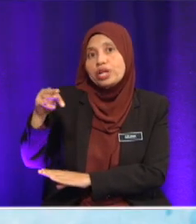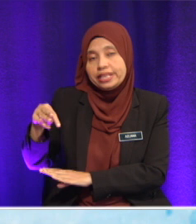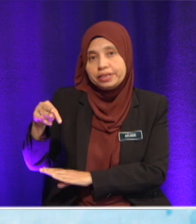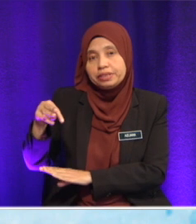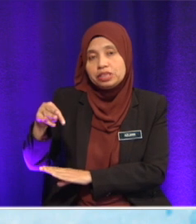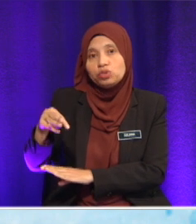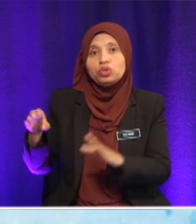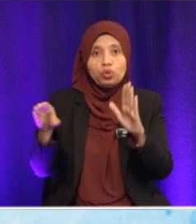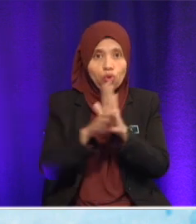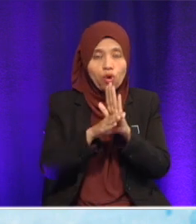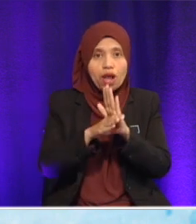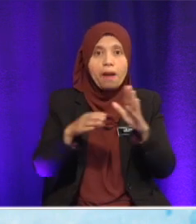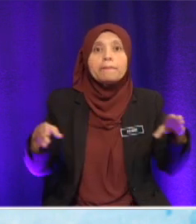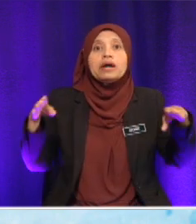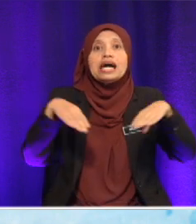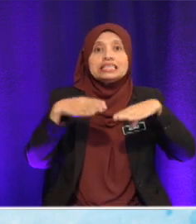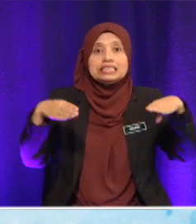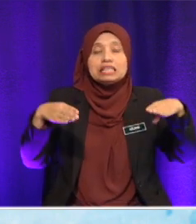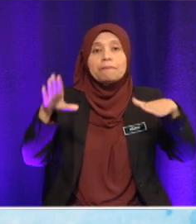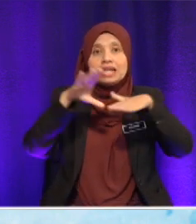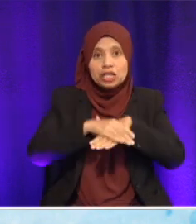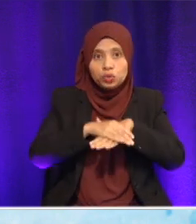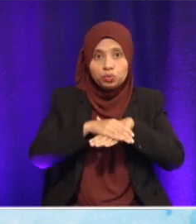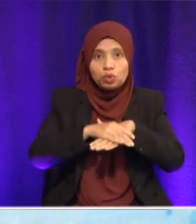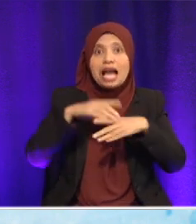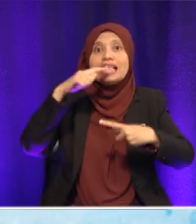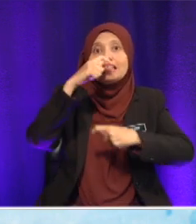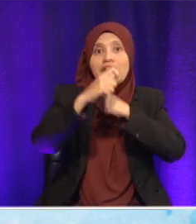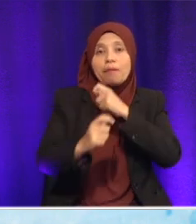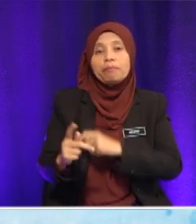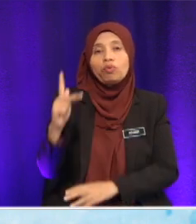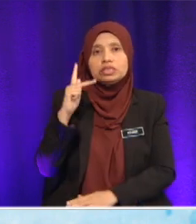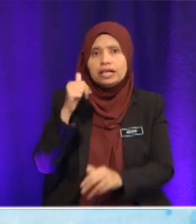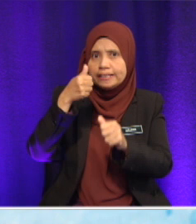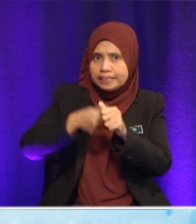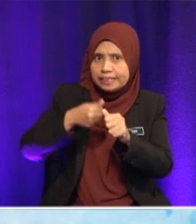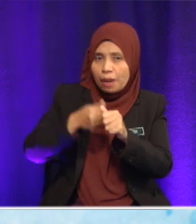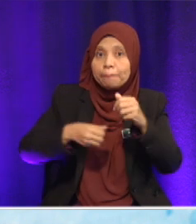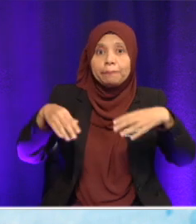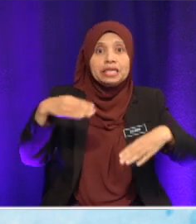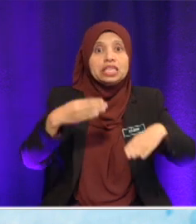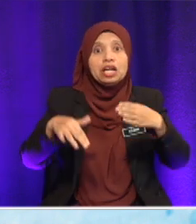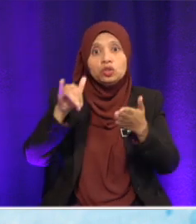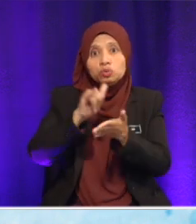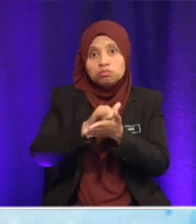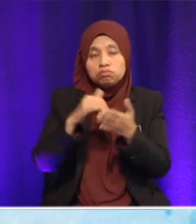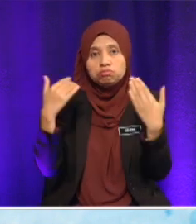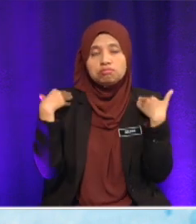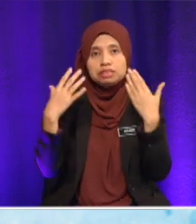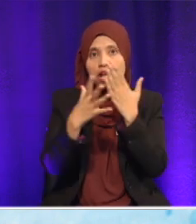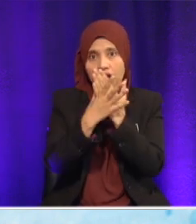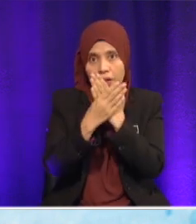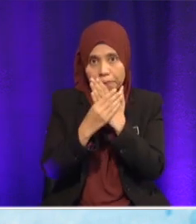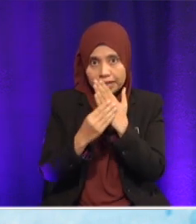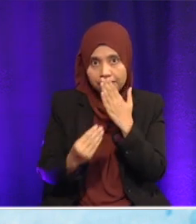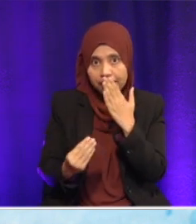pelajaran bahasa Melayu Coba kita lihat kita lihat pada tahap penguasaan bagi setiap bidang tersebut kalau kita lihat dia ada kemahiran